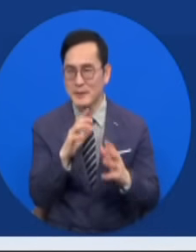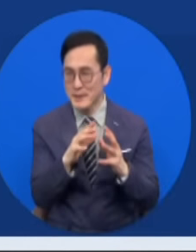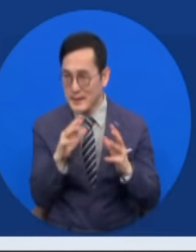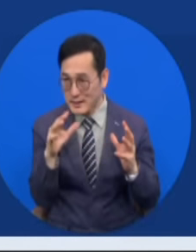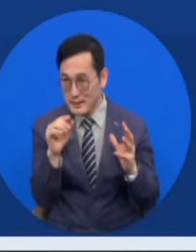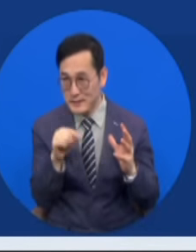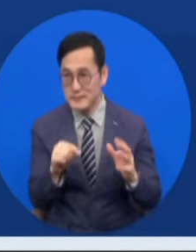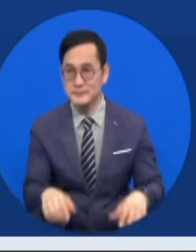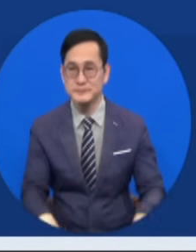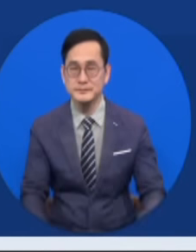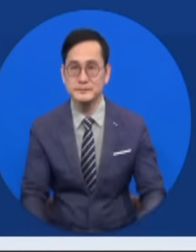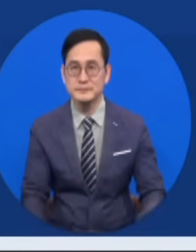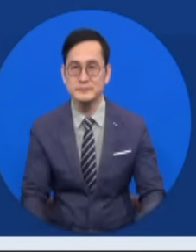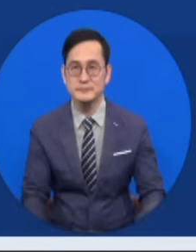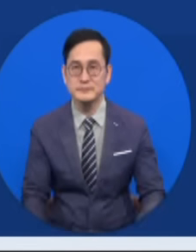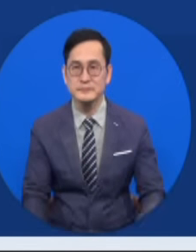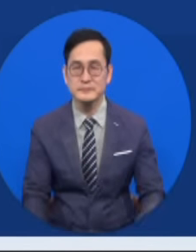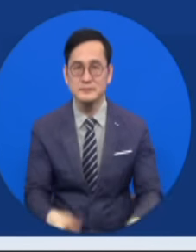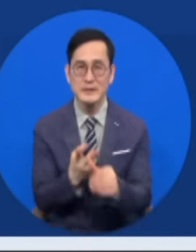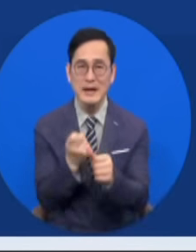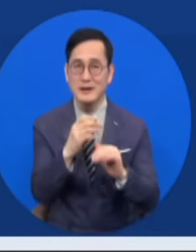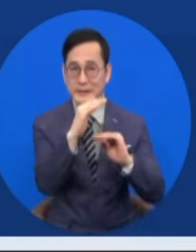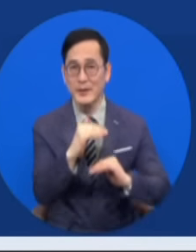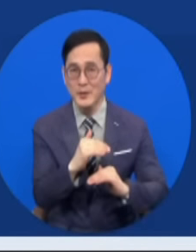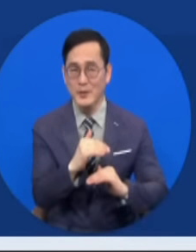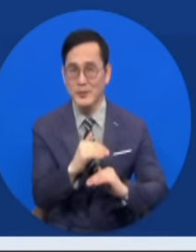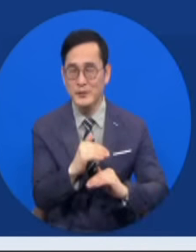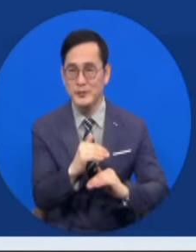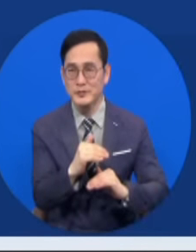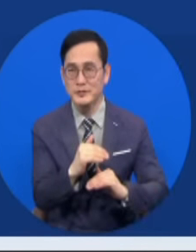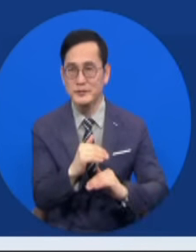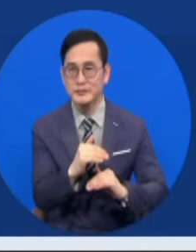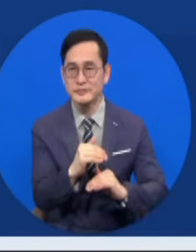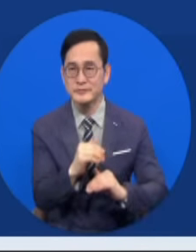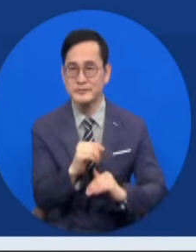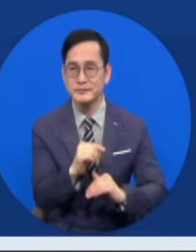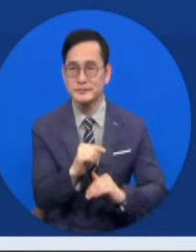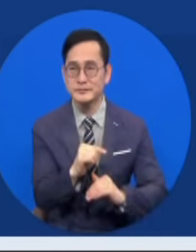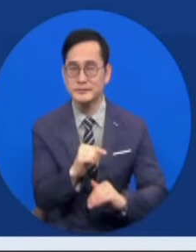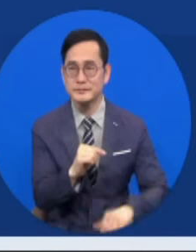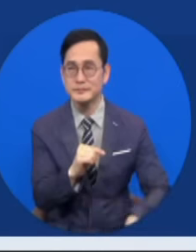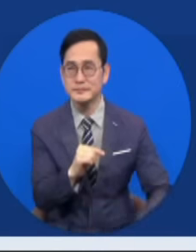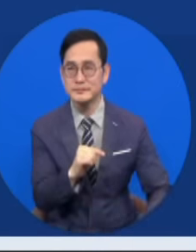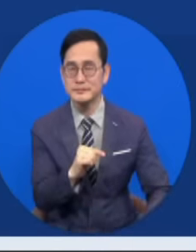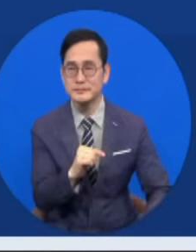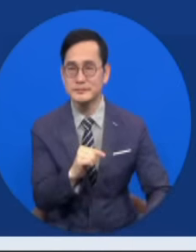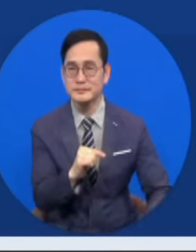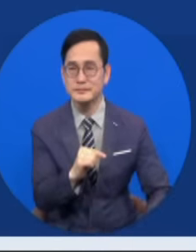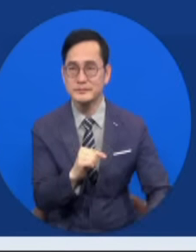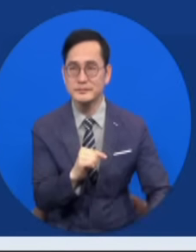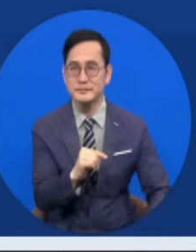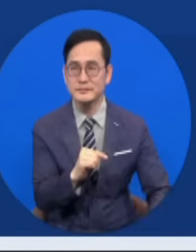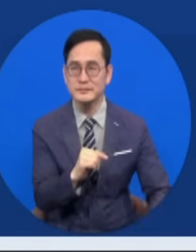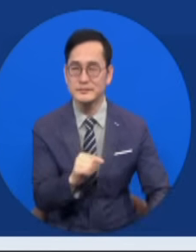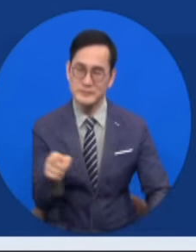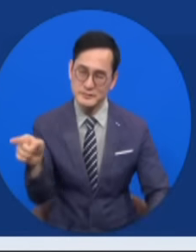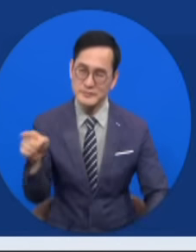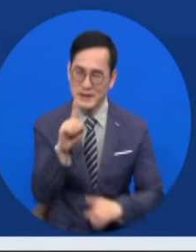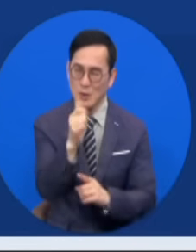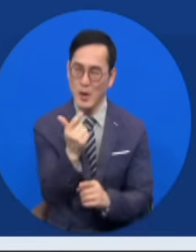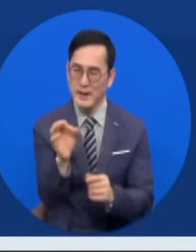보시죠 당 탄핵 면 탄핵 사유로 박상 검사에 대해서